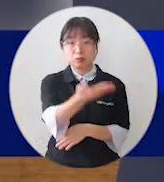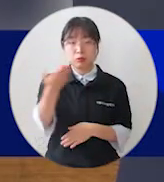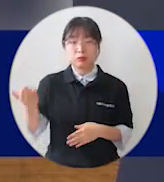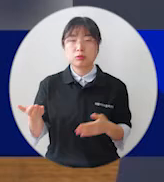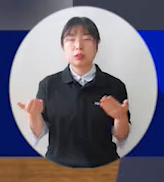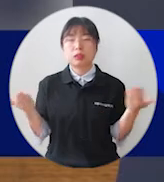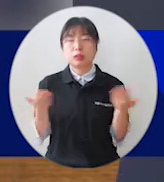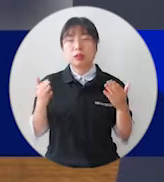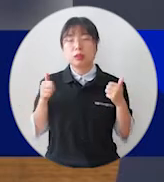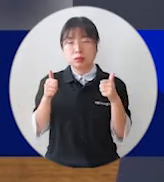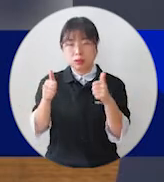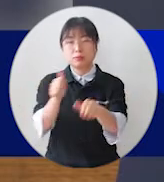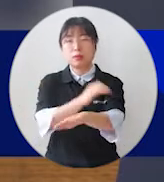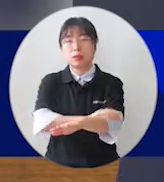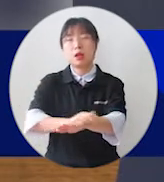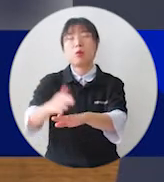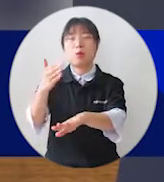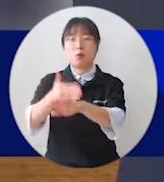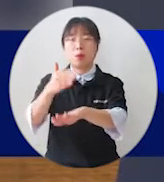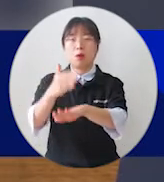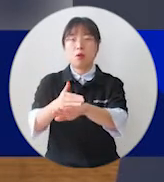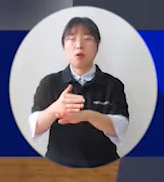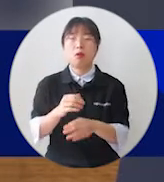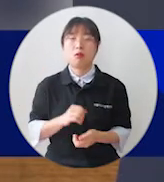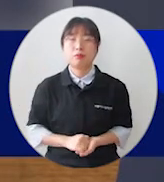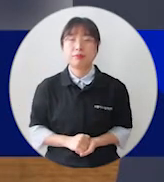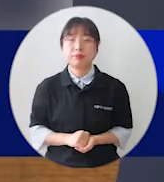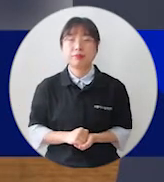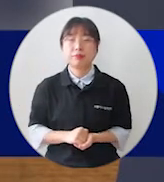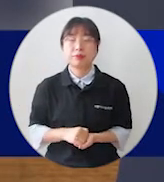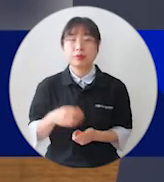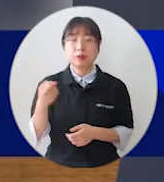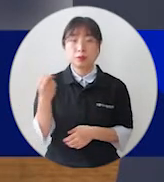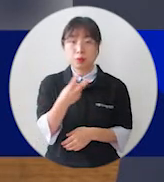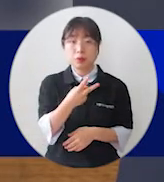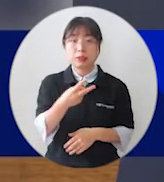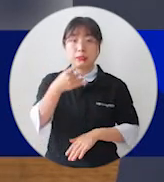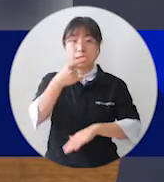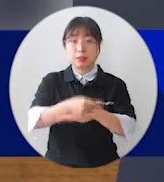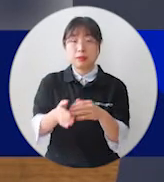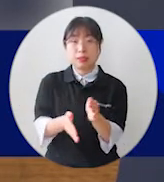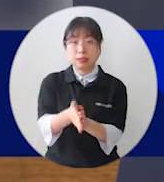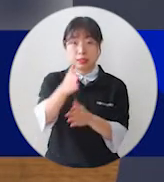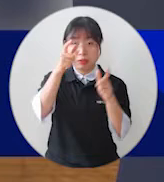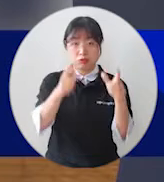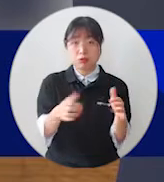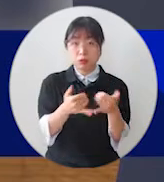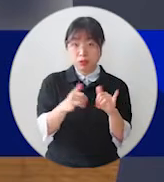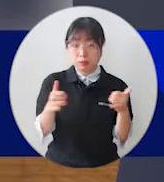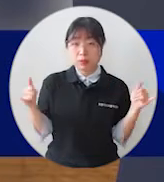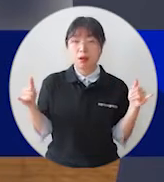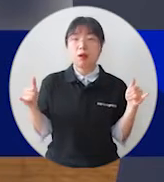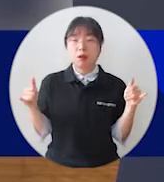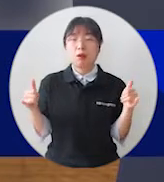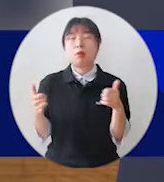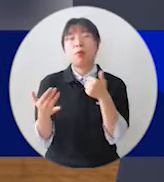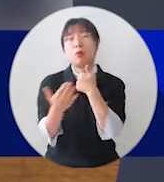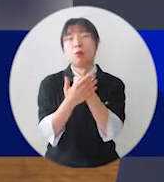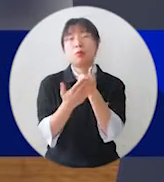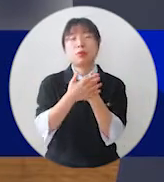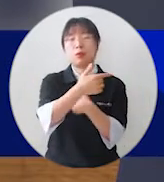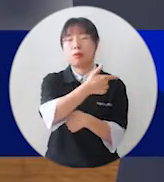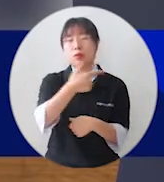바 임무를 다 잘해주셨고 또 예찰 활동 등 또 16만 시민들의 협조를 잘 이렇게 구할 수